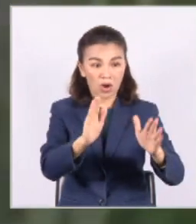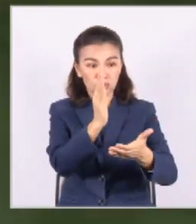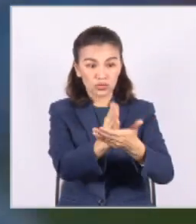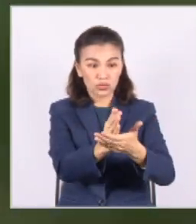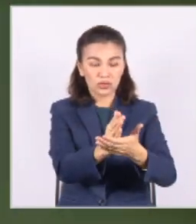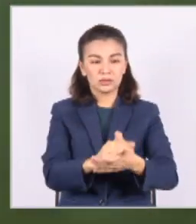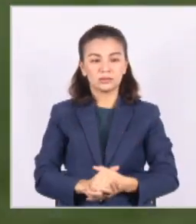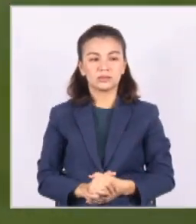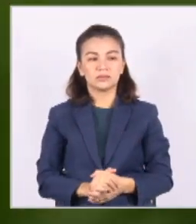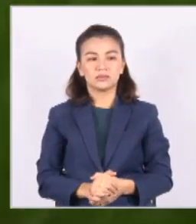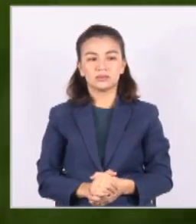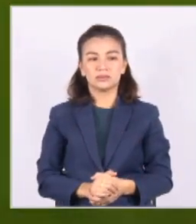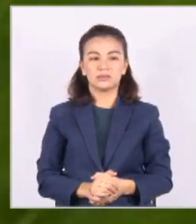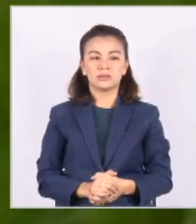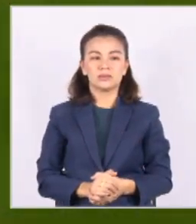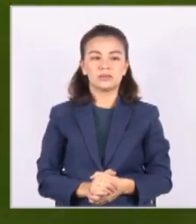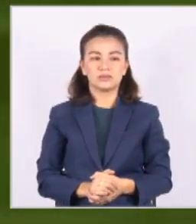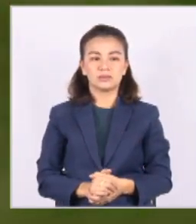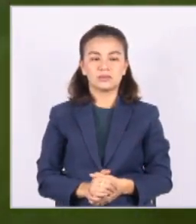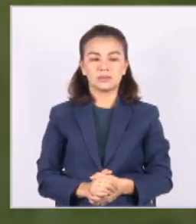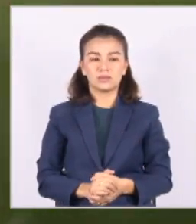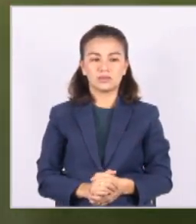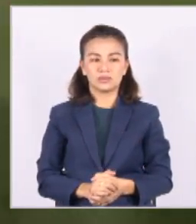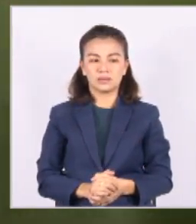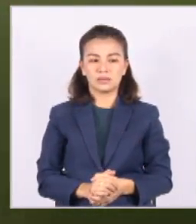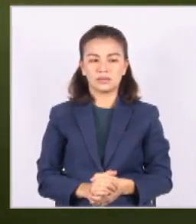ไปรถไอ้สองไปรถสองไปร